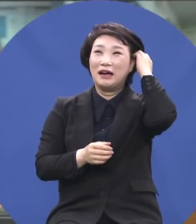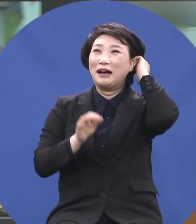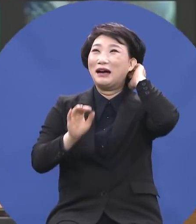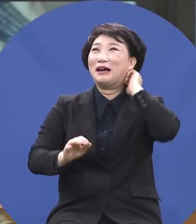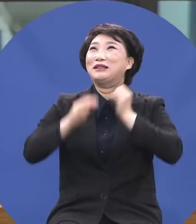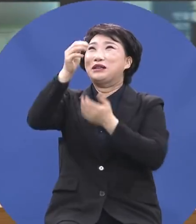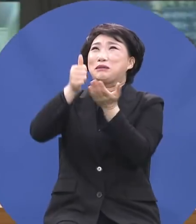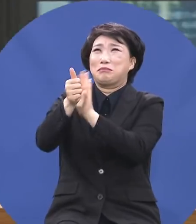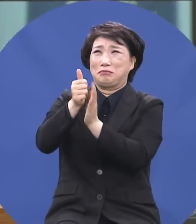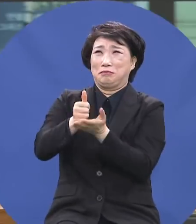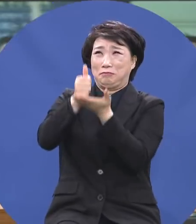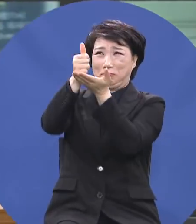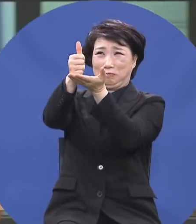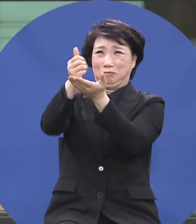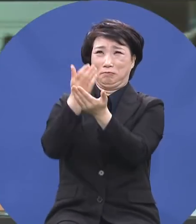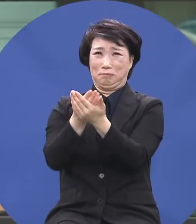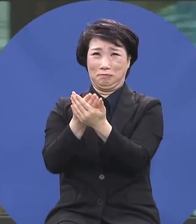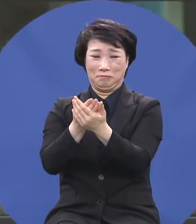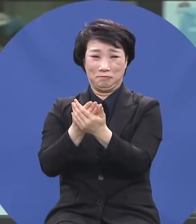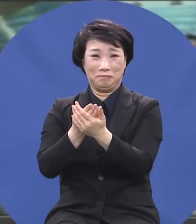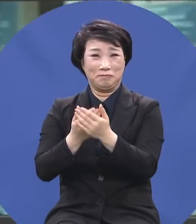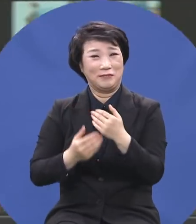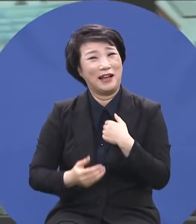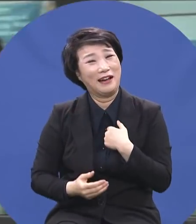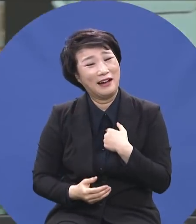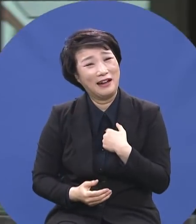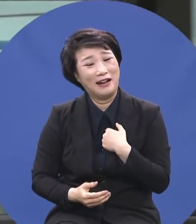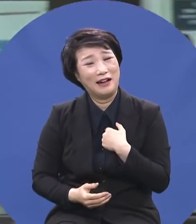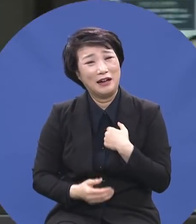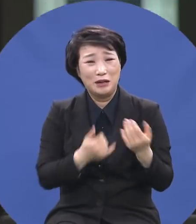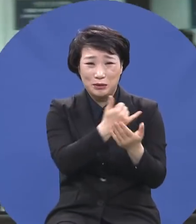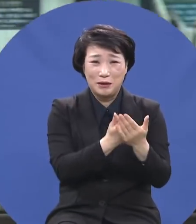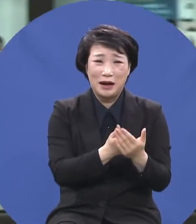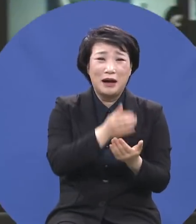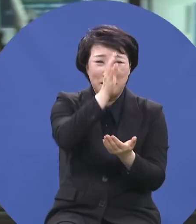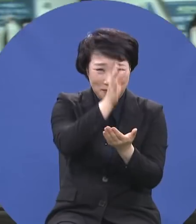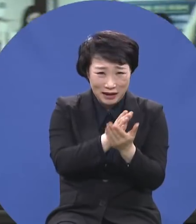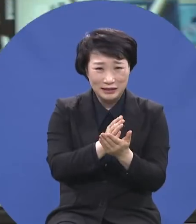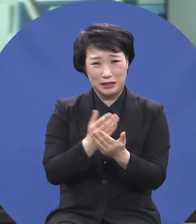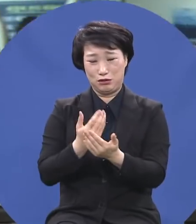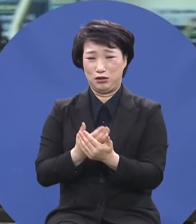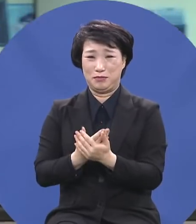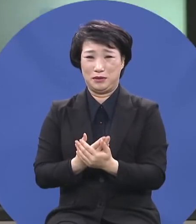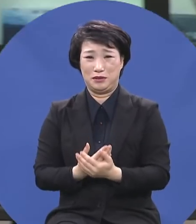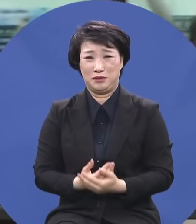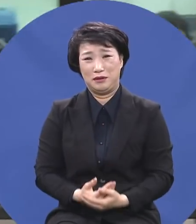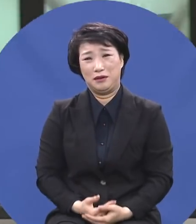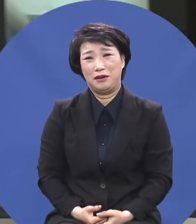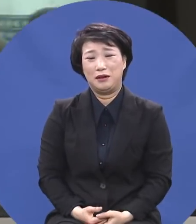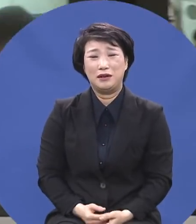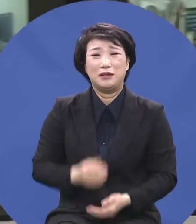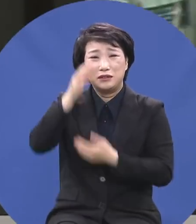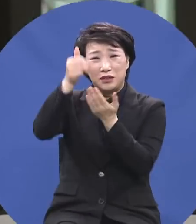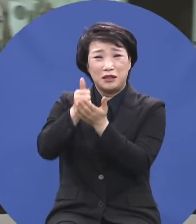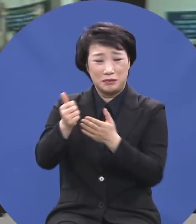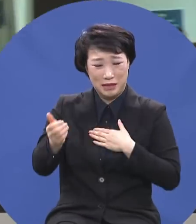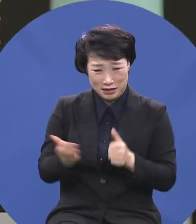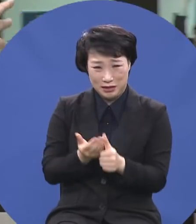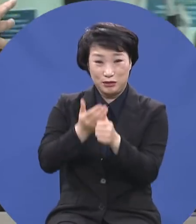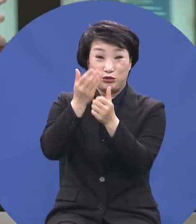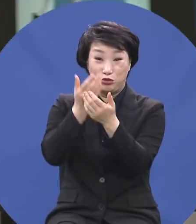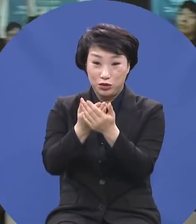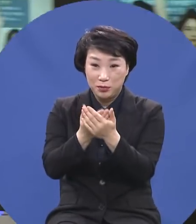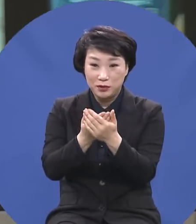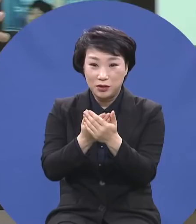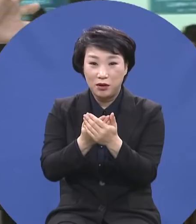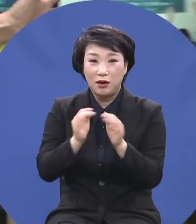성령님 잘못이게 하옵소서. 나는 고아가 되지 말게 하옵소서. 성령으로 양육받게